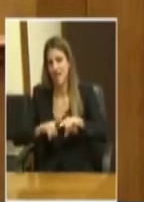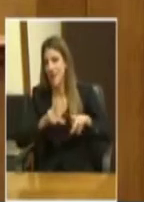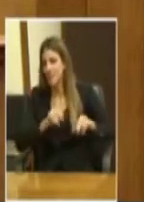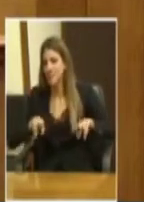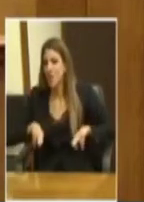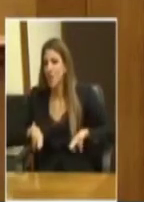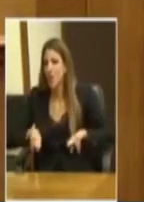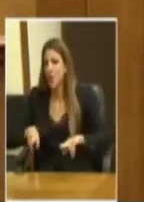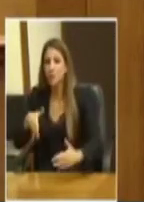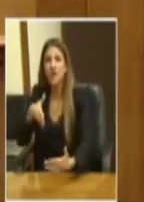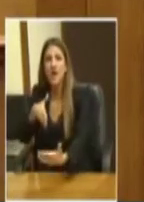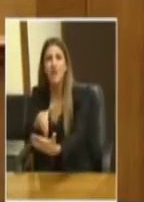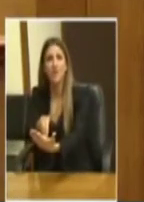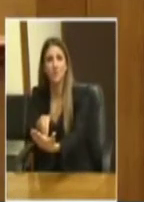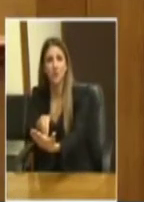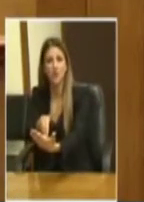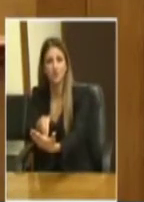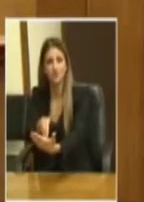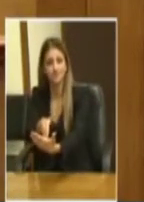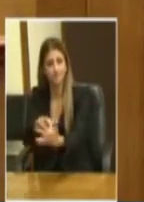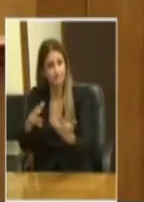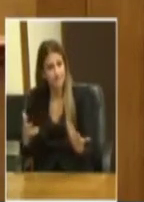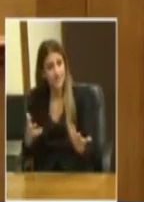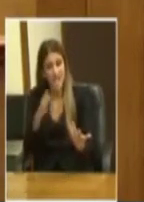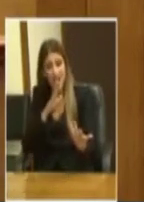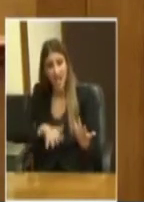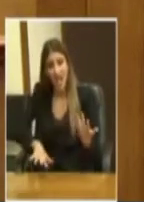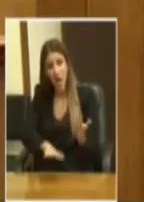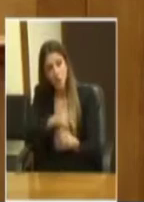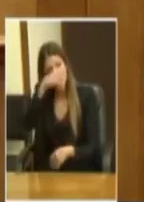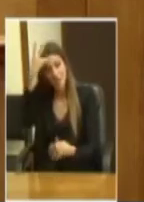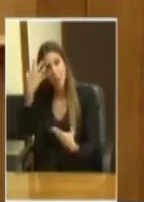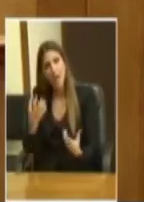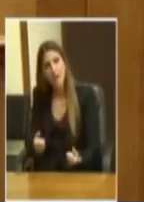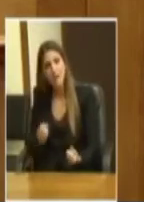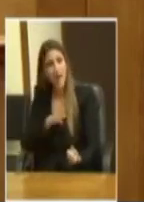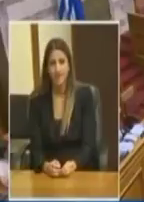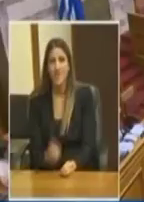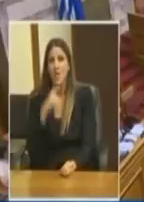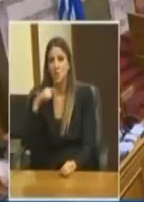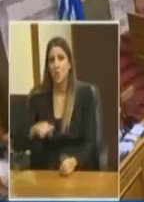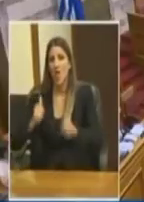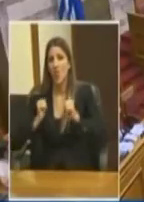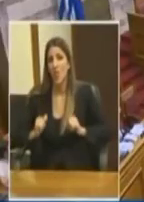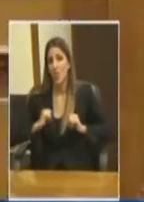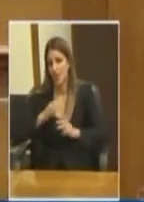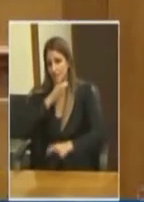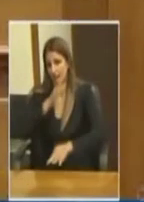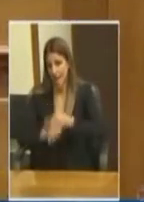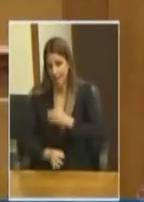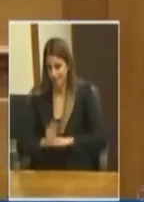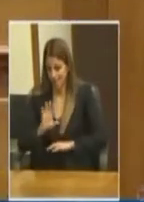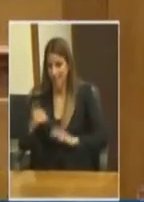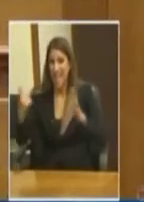θέματα, πουθενά και για κανένα θέμα, όπως είπε χαρακτηριστικά. Δηλώνοντας ότι δεν αλλάζει τις σταθερές απόψεις του για την ανάγκη λύσης